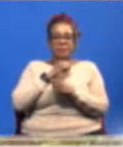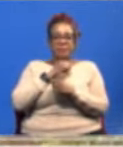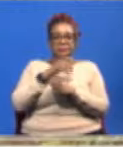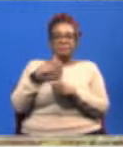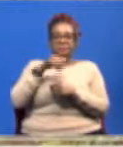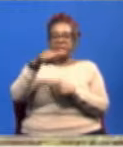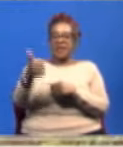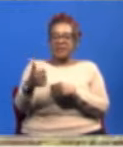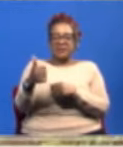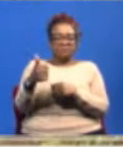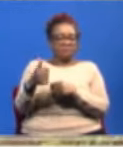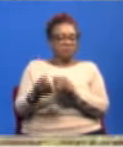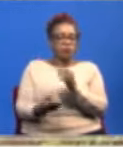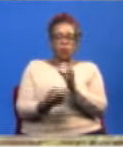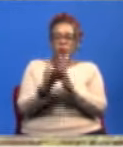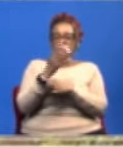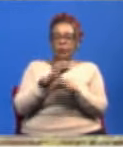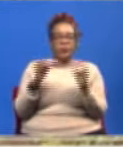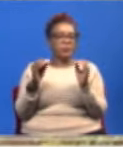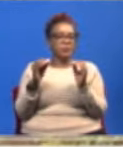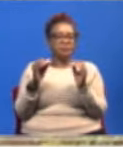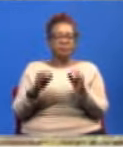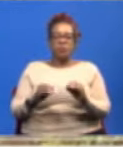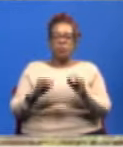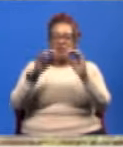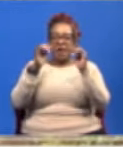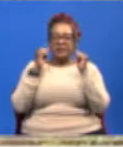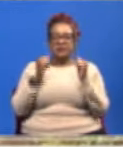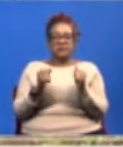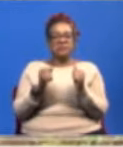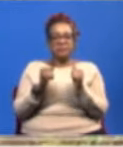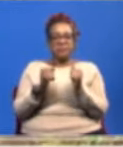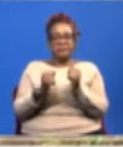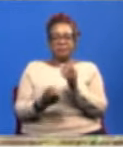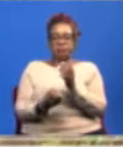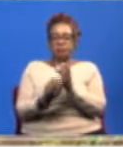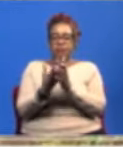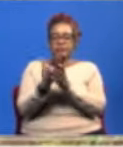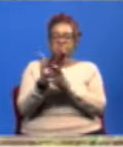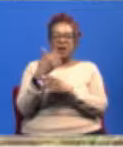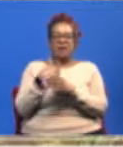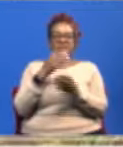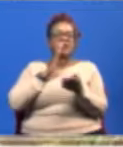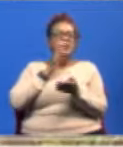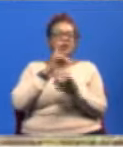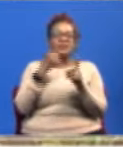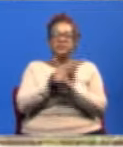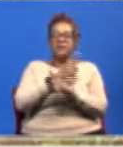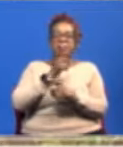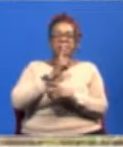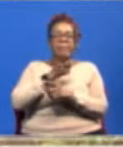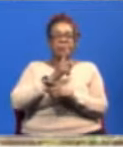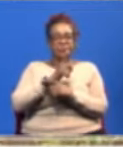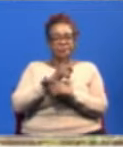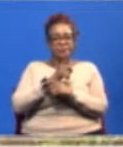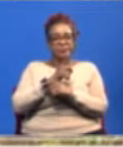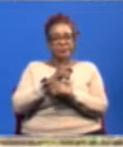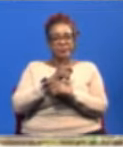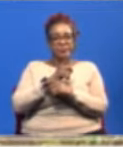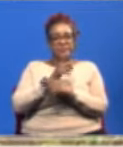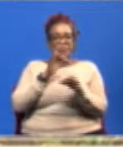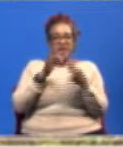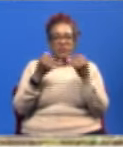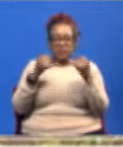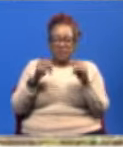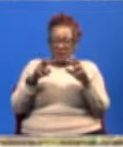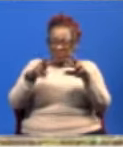imekatalia chini, haijasonga, hata iko na papo kala. Na ukiangalia haina